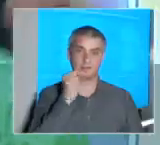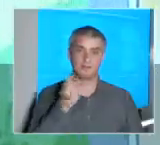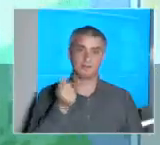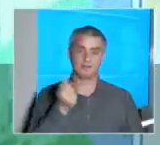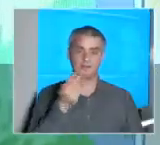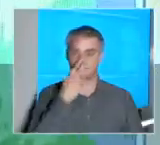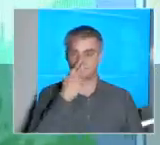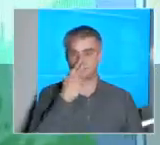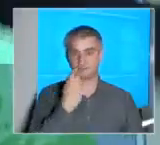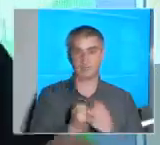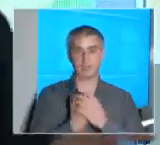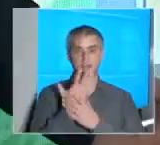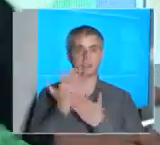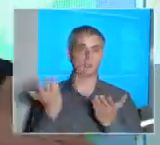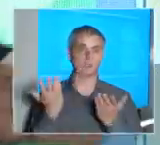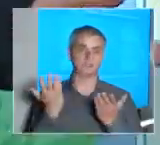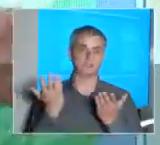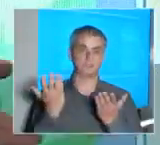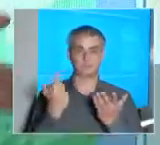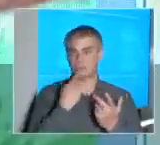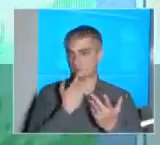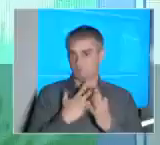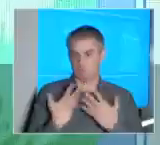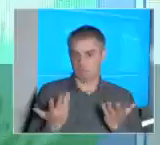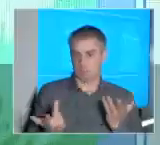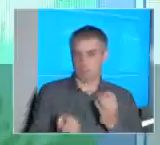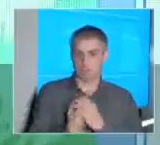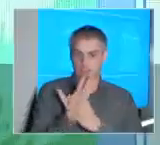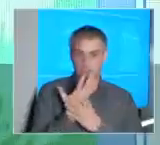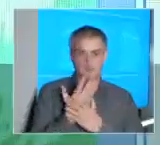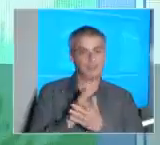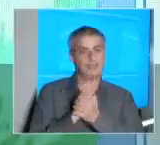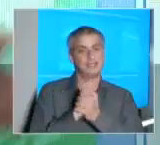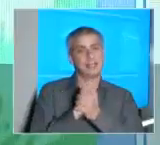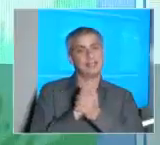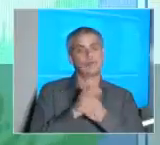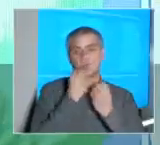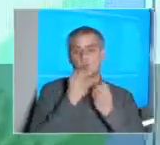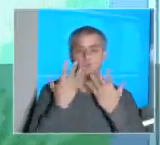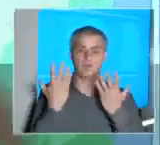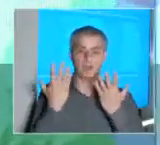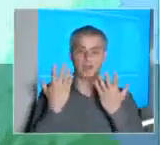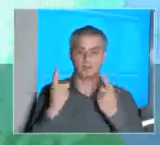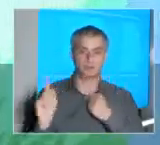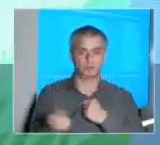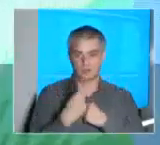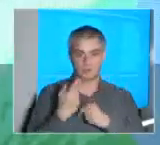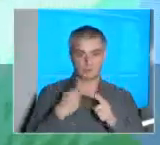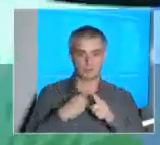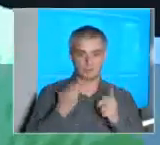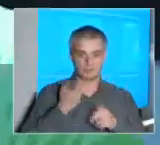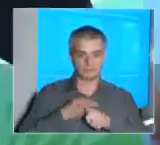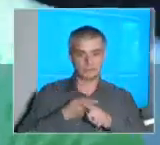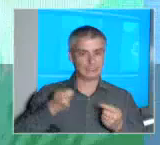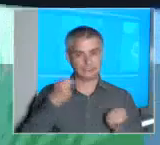שמנסה לשקם את ידידות... מה זה לשקם? טוענים שאין מה לשקם, שהכל בסדר. לחיי ידידות מופלאה כשלכולם יש סכינים מאחורי